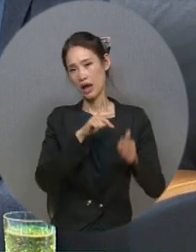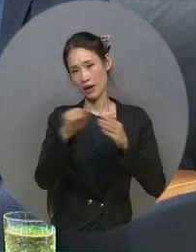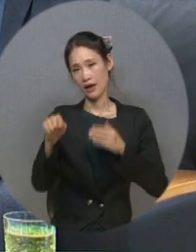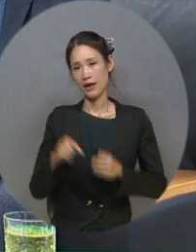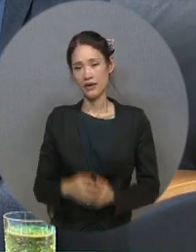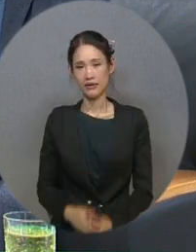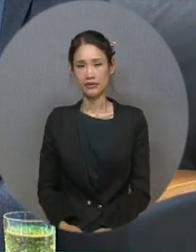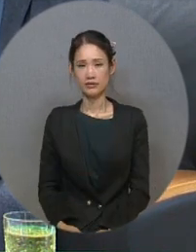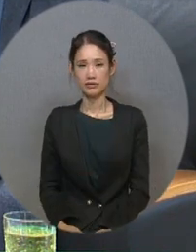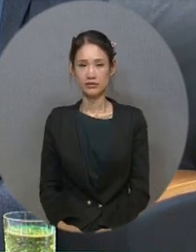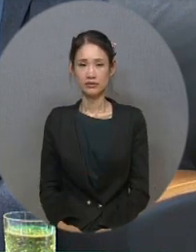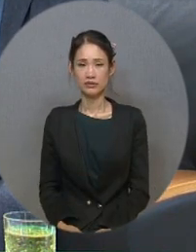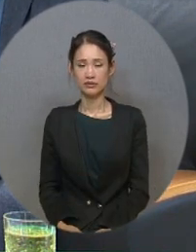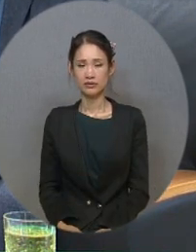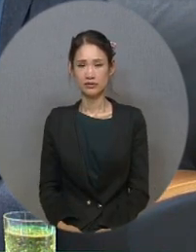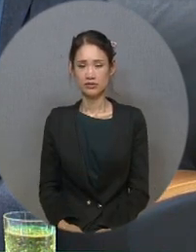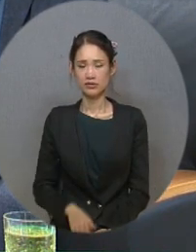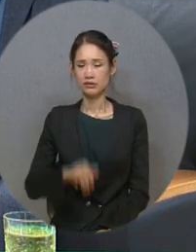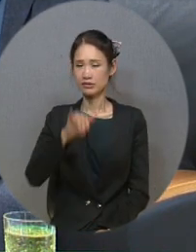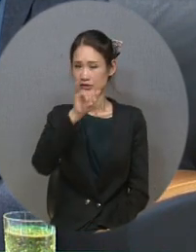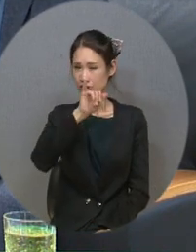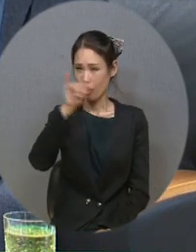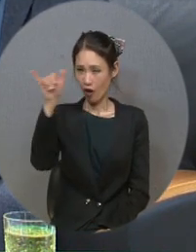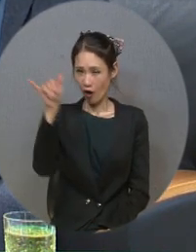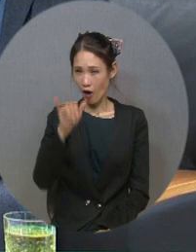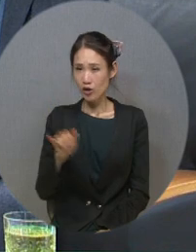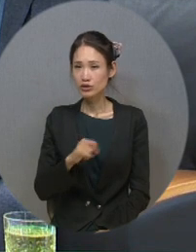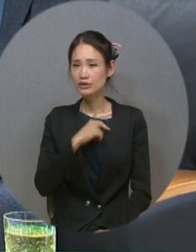이제 전국 최고 수준의